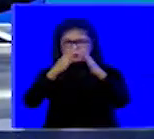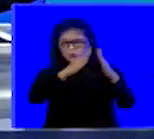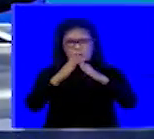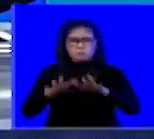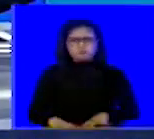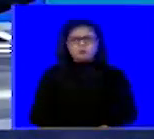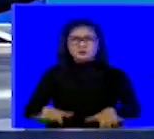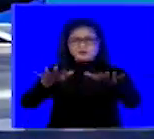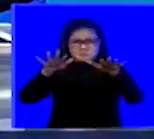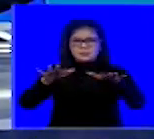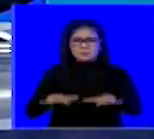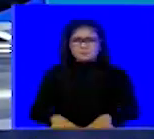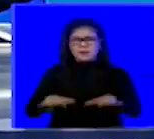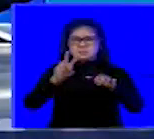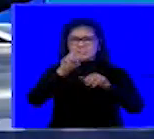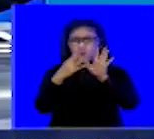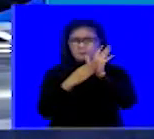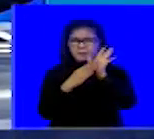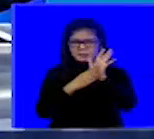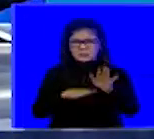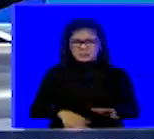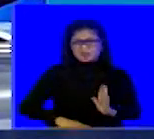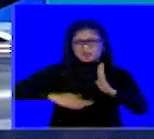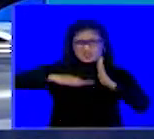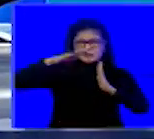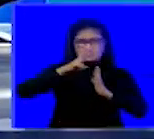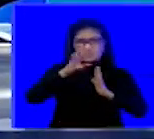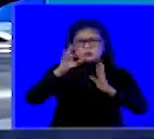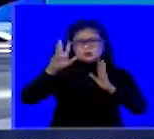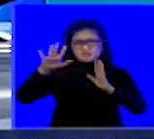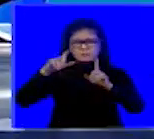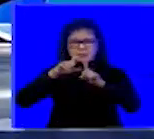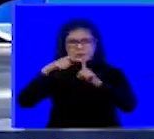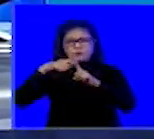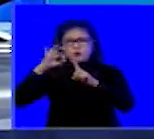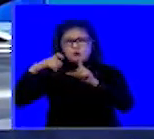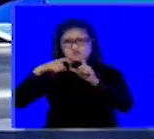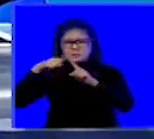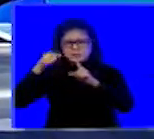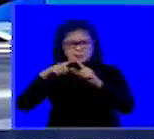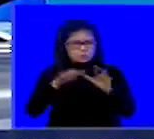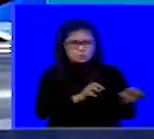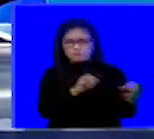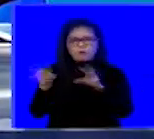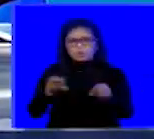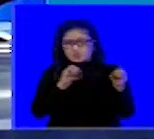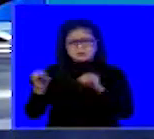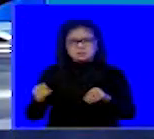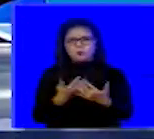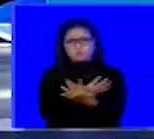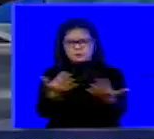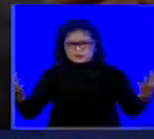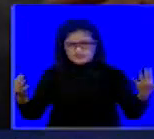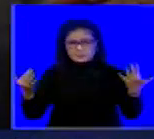dua meter Yonif pararaider 305 divisi 1 Kostrad diterjunkan untuk mengevakuasi warga